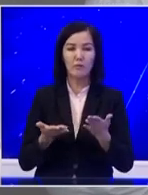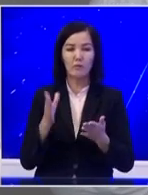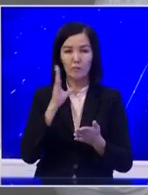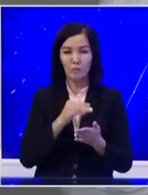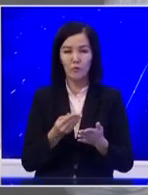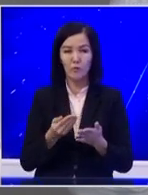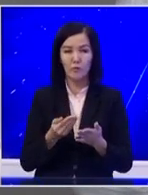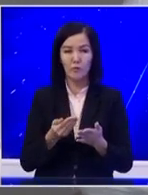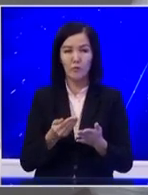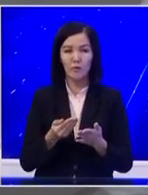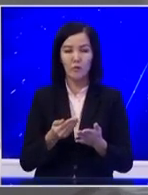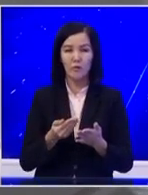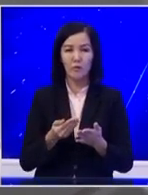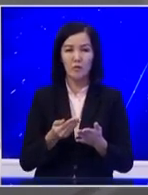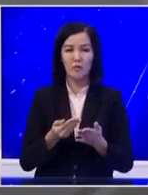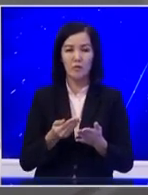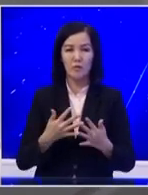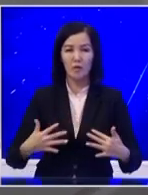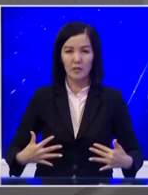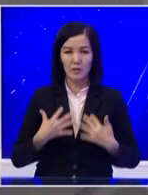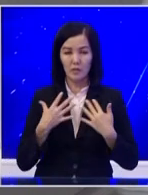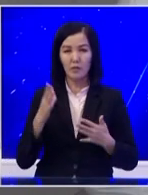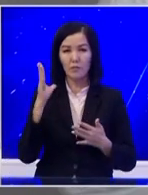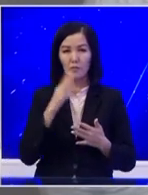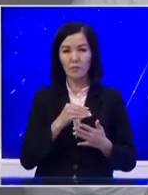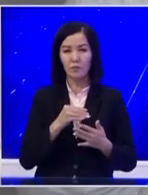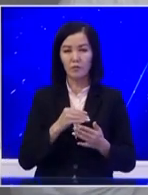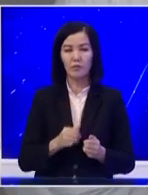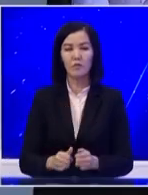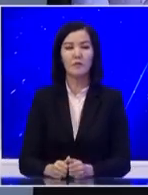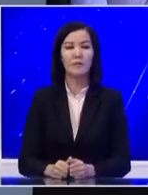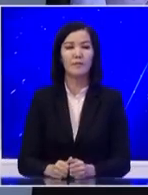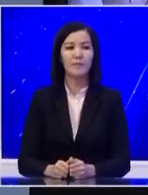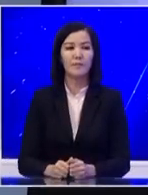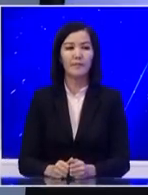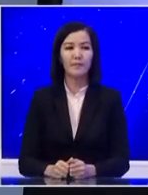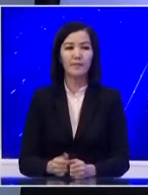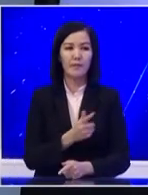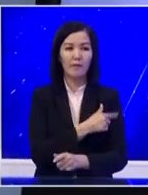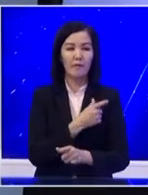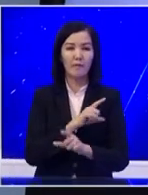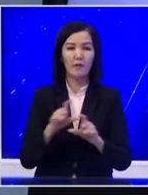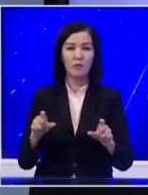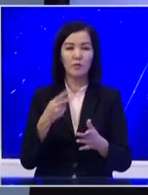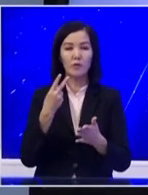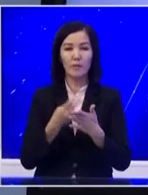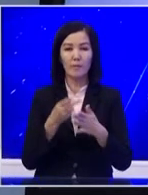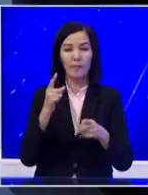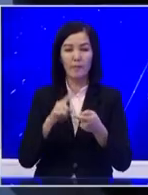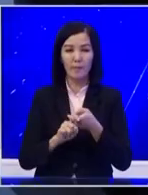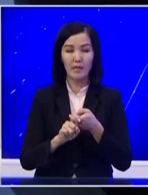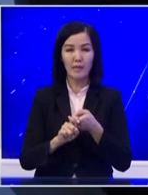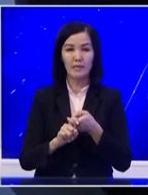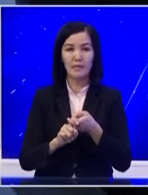к тяжелым осложнениям и, к сожалению, к летальным исходам. В инфекционном отделении для мониторинга состояния